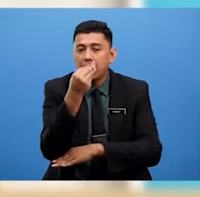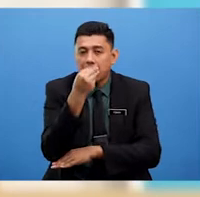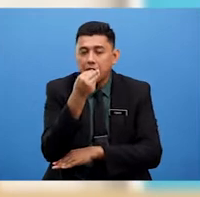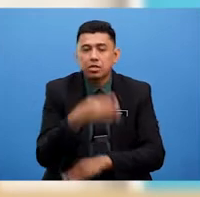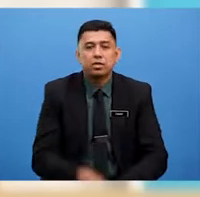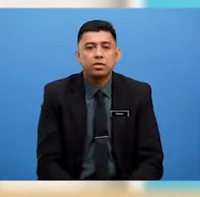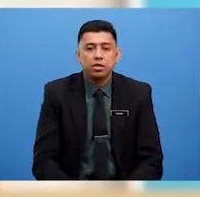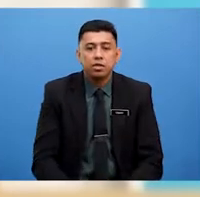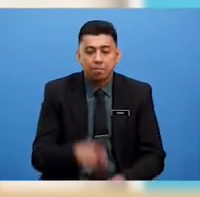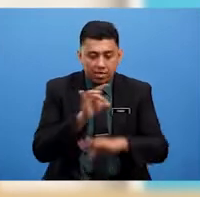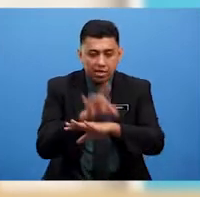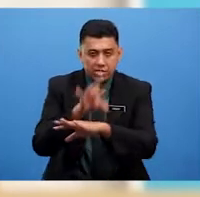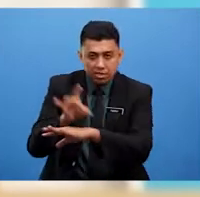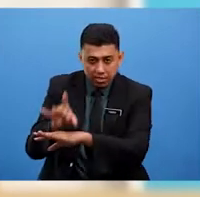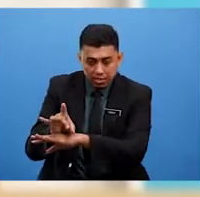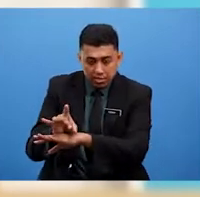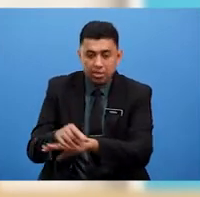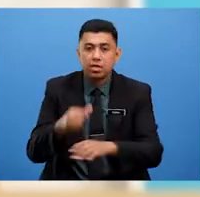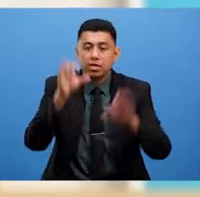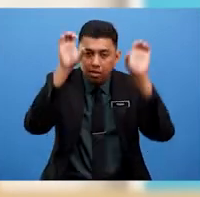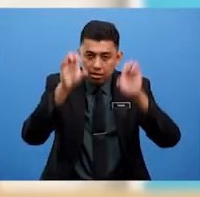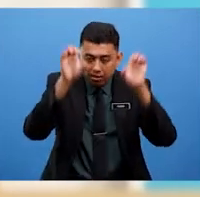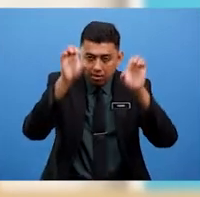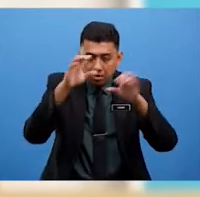pemakanan untuk menasihati atlet bagi